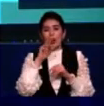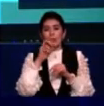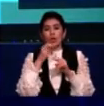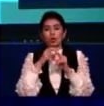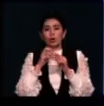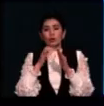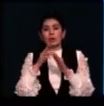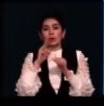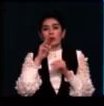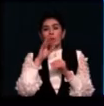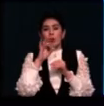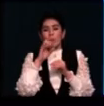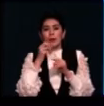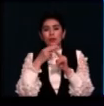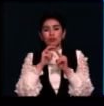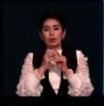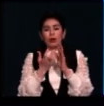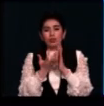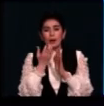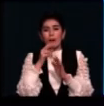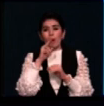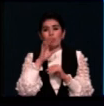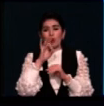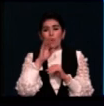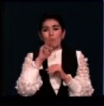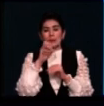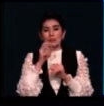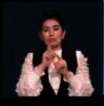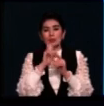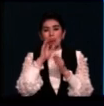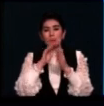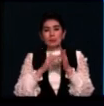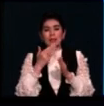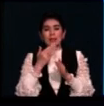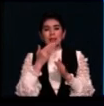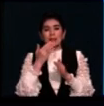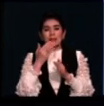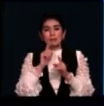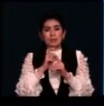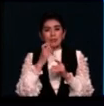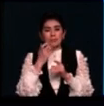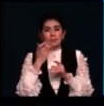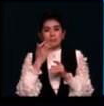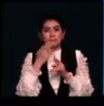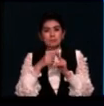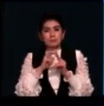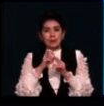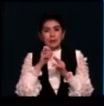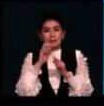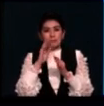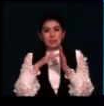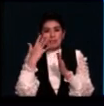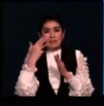билан полипропилен алынады. Полипропилен рангсыз ва каттық болып, уның механик хосалар